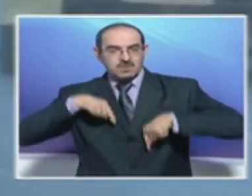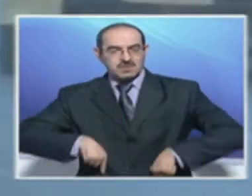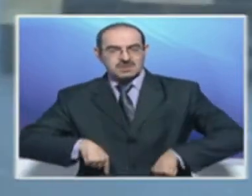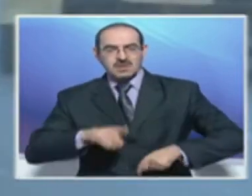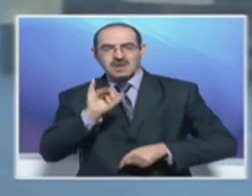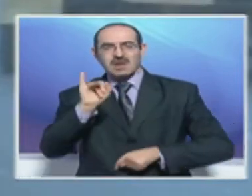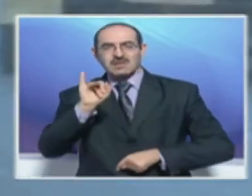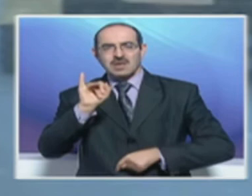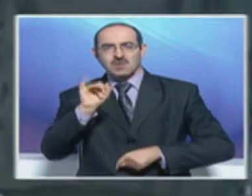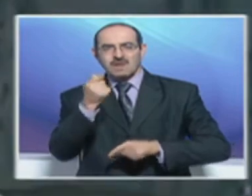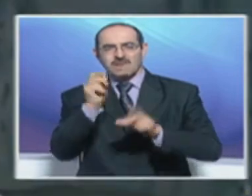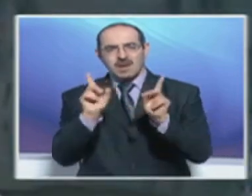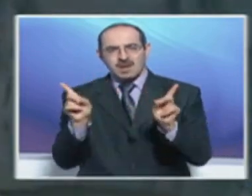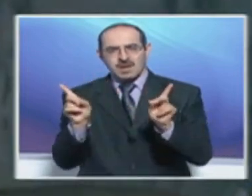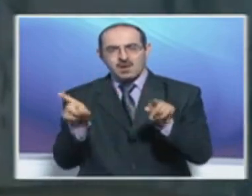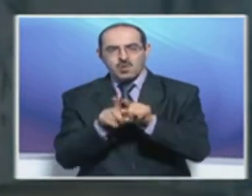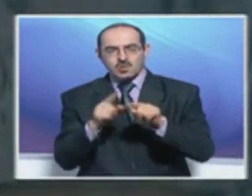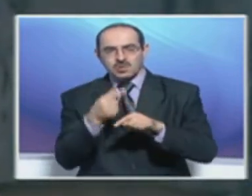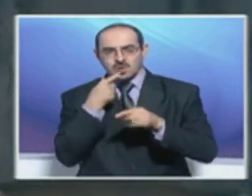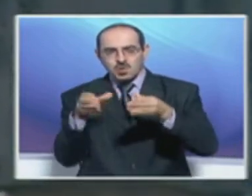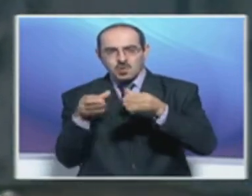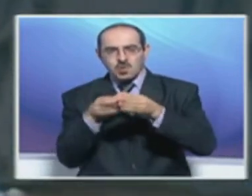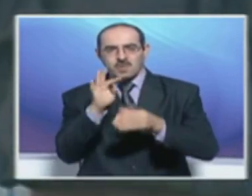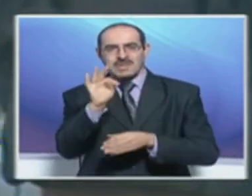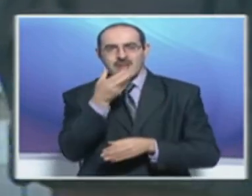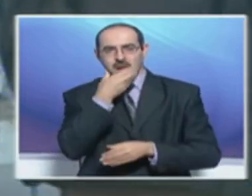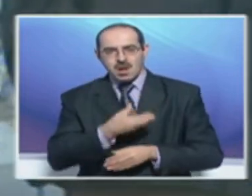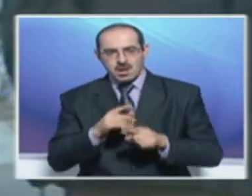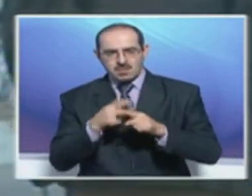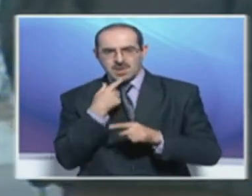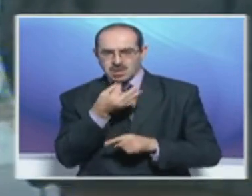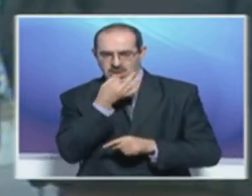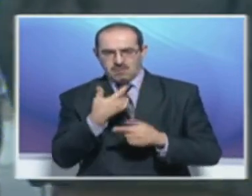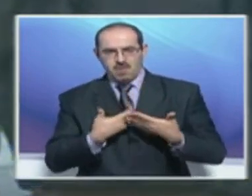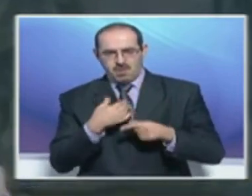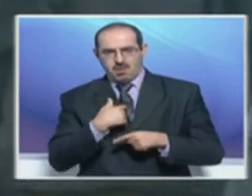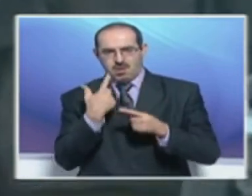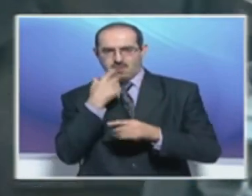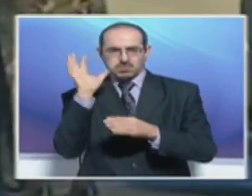الداخلية الأفغانية. يشار أن حركة طالبان تبنت الهجوم الذي